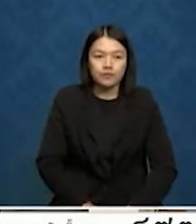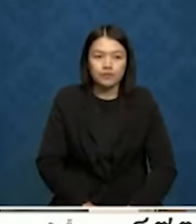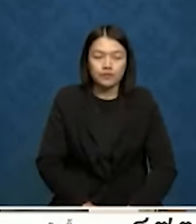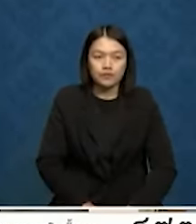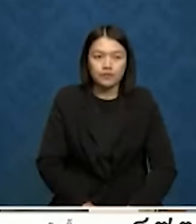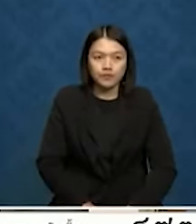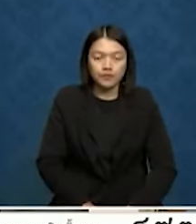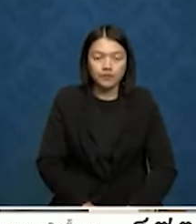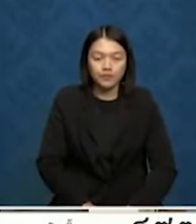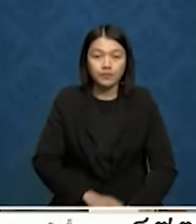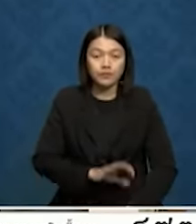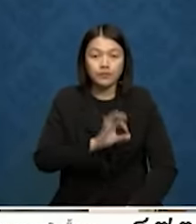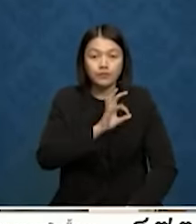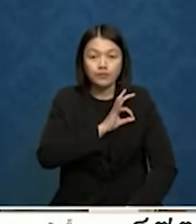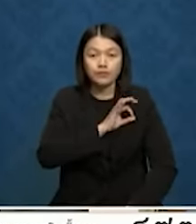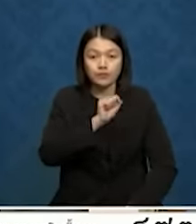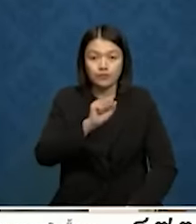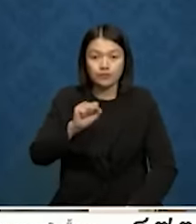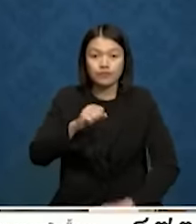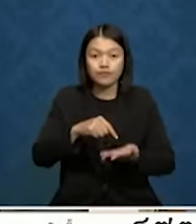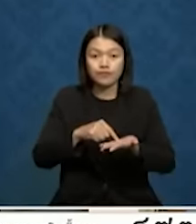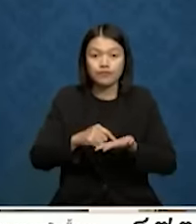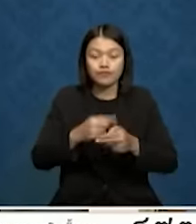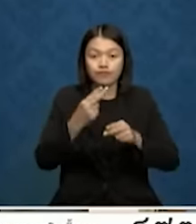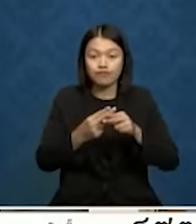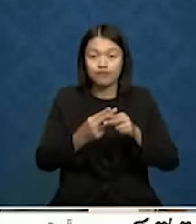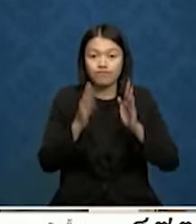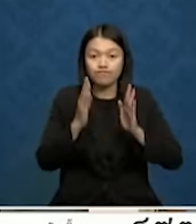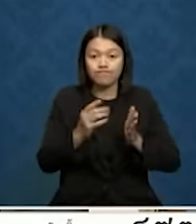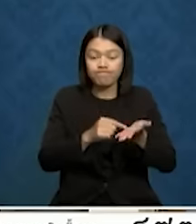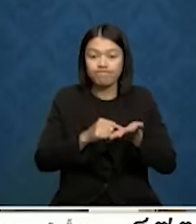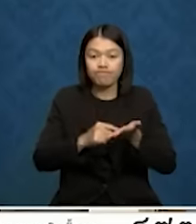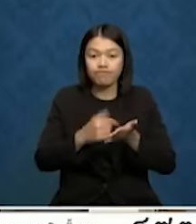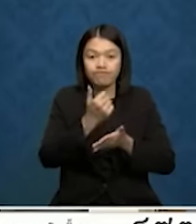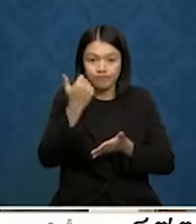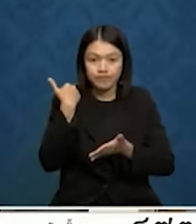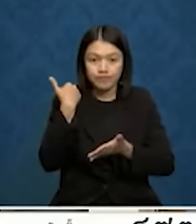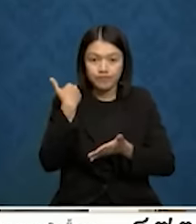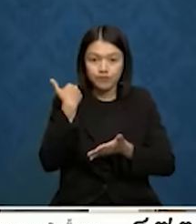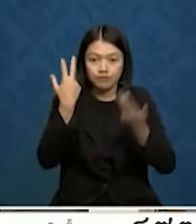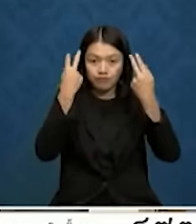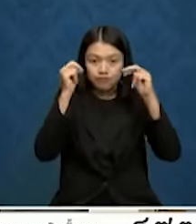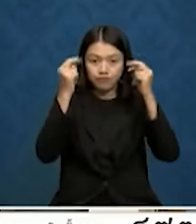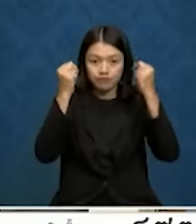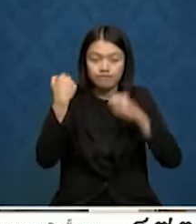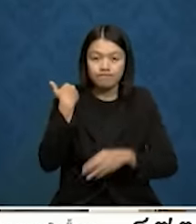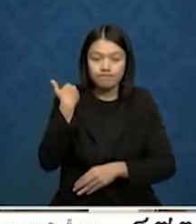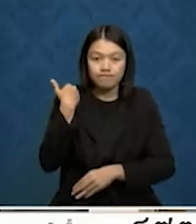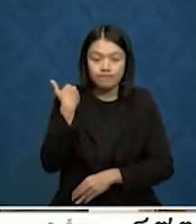จะมีท่านสมาชิกเสนอบุคคลอื่นเพื่อ เป็นนายกรัฐมนตรีอีกหรือ